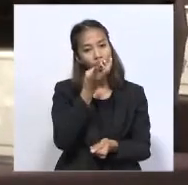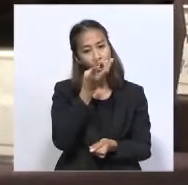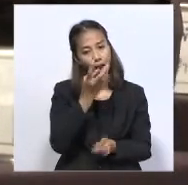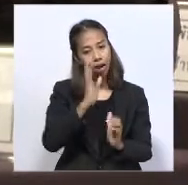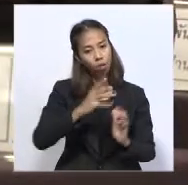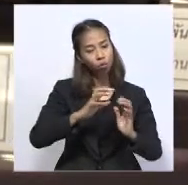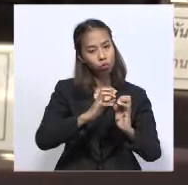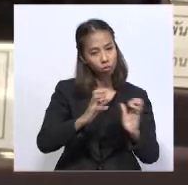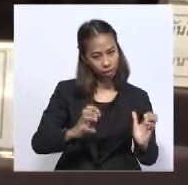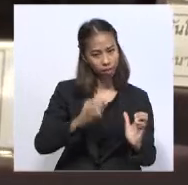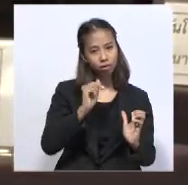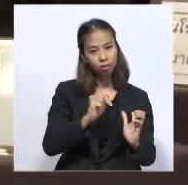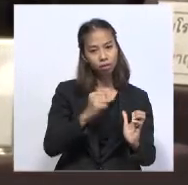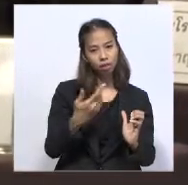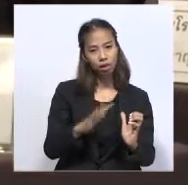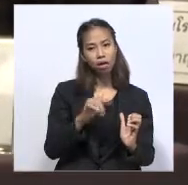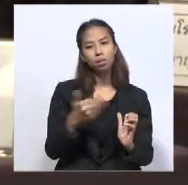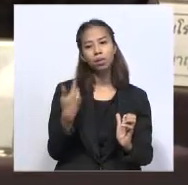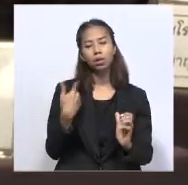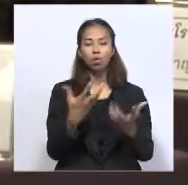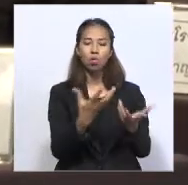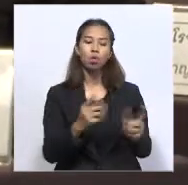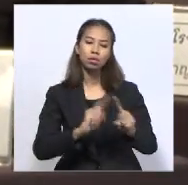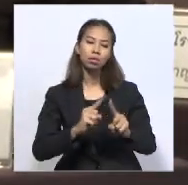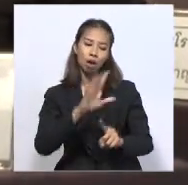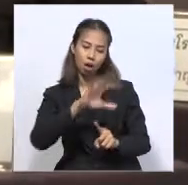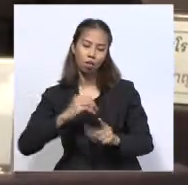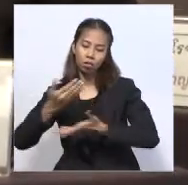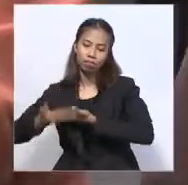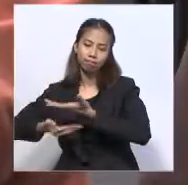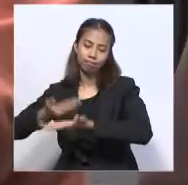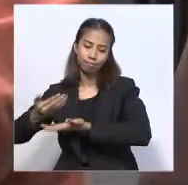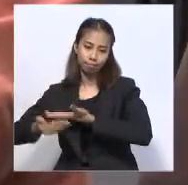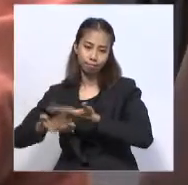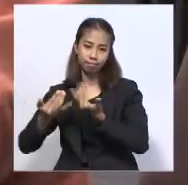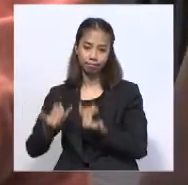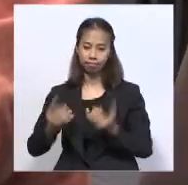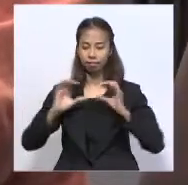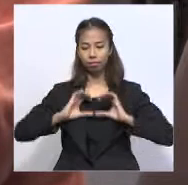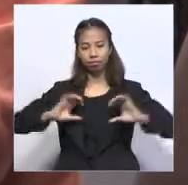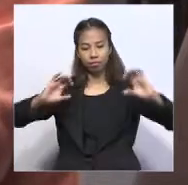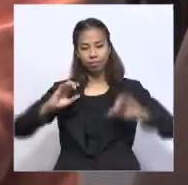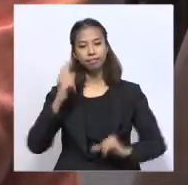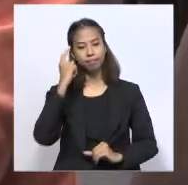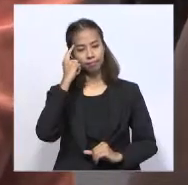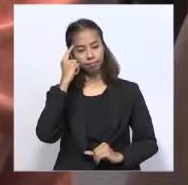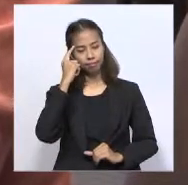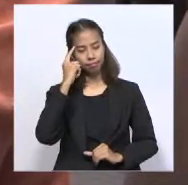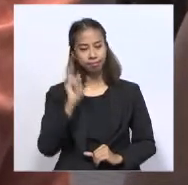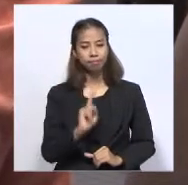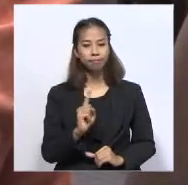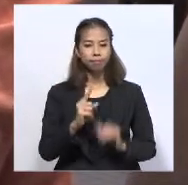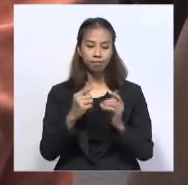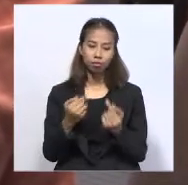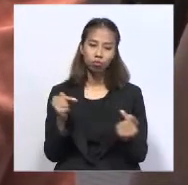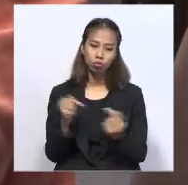เรียนจากนั้นก็จะนำสินค้าเกษตรแปรรูปต่างๆเข้าไปขายบ้างนะครับซึ่งรัฐบาลเองก็ยังนะครับตอนนี้ยังคงผลักดัน